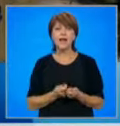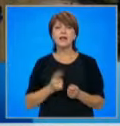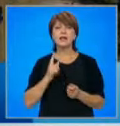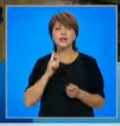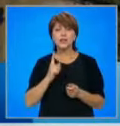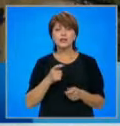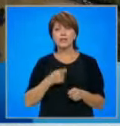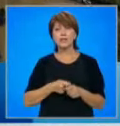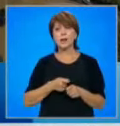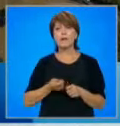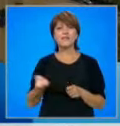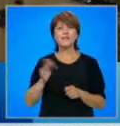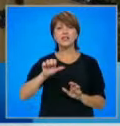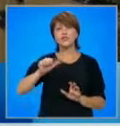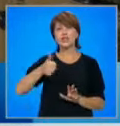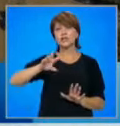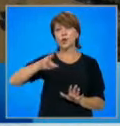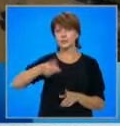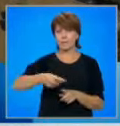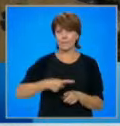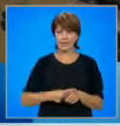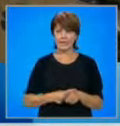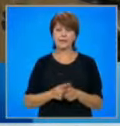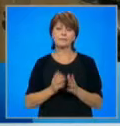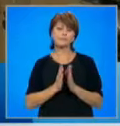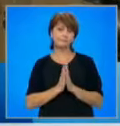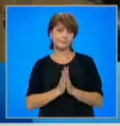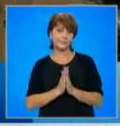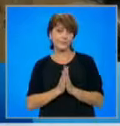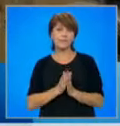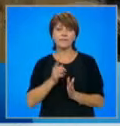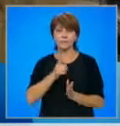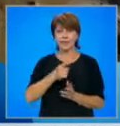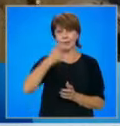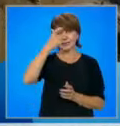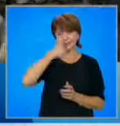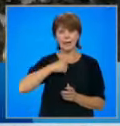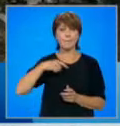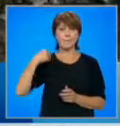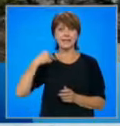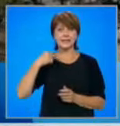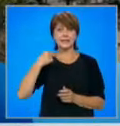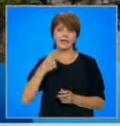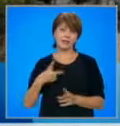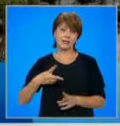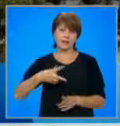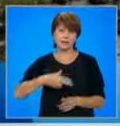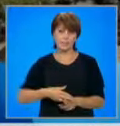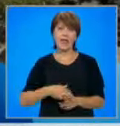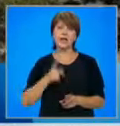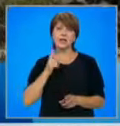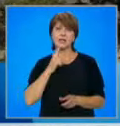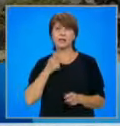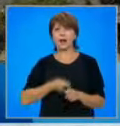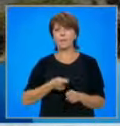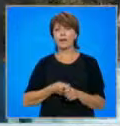8 месеца. ДПС призоваха президента сам да прекрати процедурата едната седмица и да свика предсрочни избори. Вижте още в репортажа, който подготвихме с